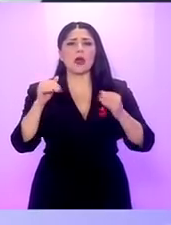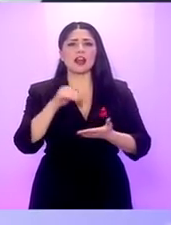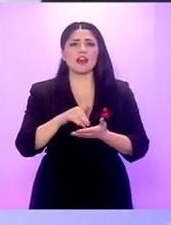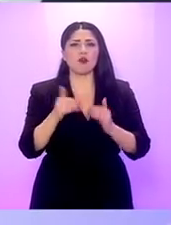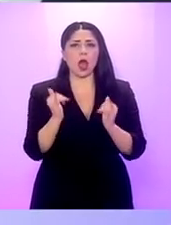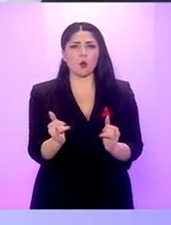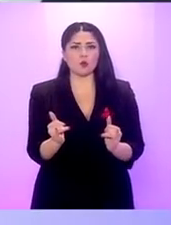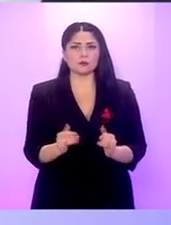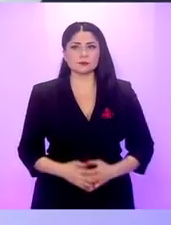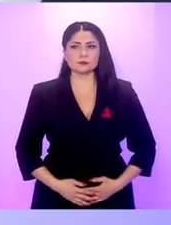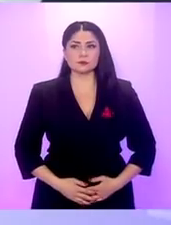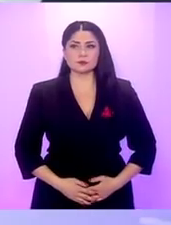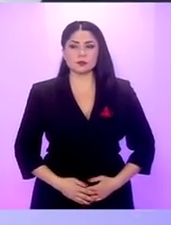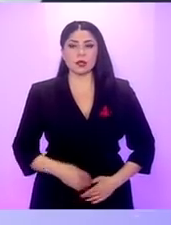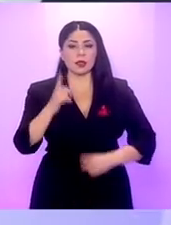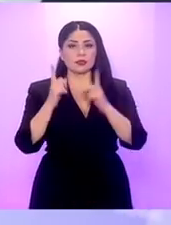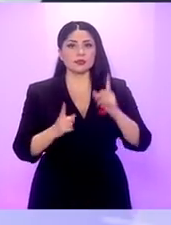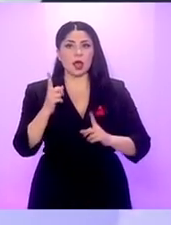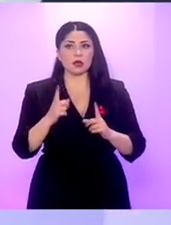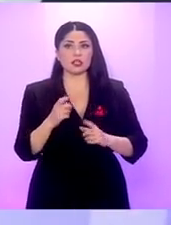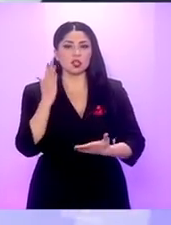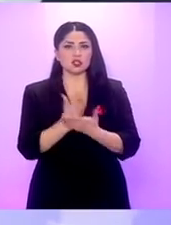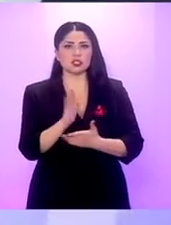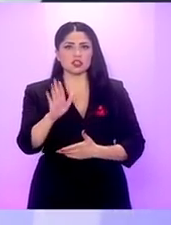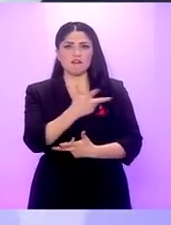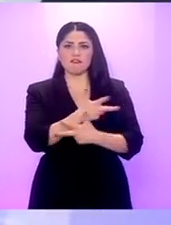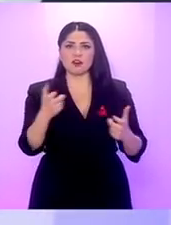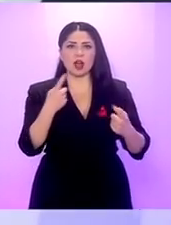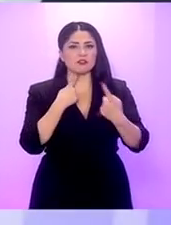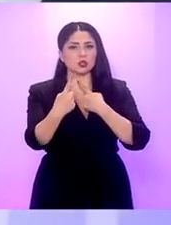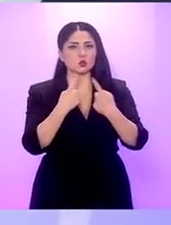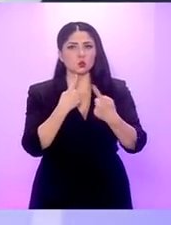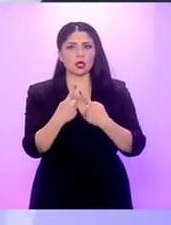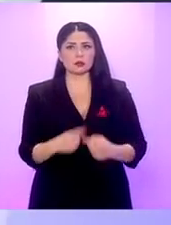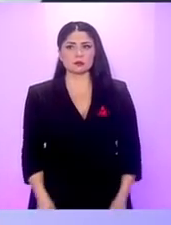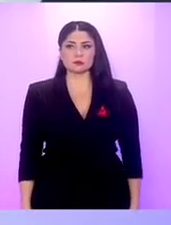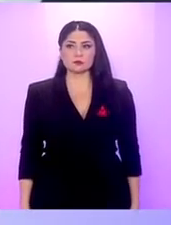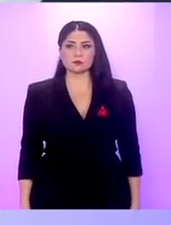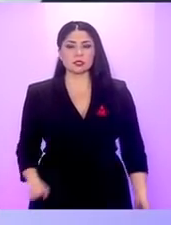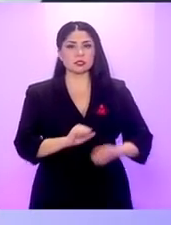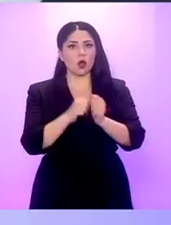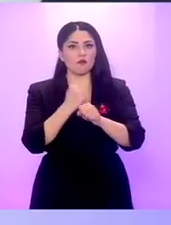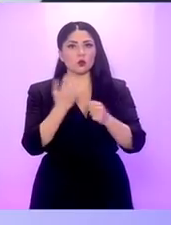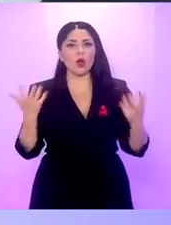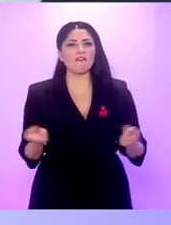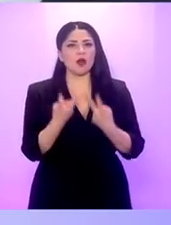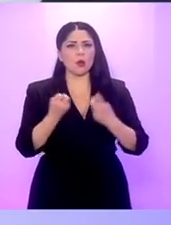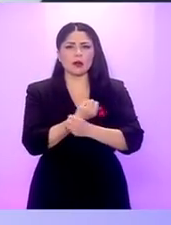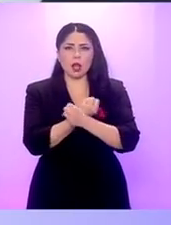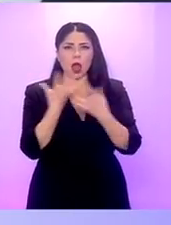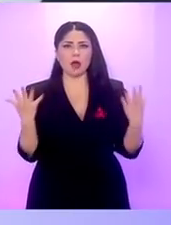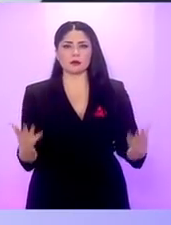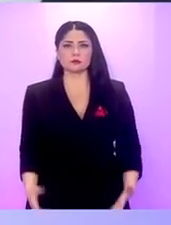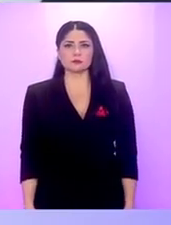momente, dacă ia astfel de decizii fără a fi discutate, fără a fi o evaluare clară,